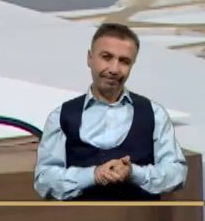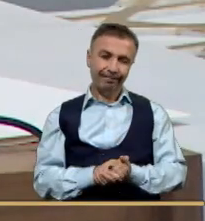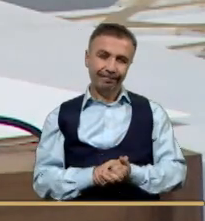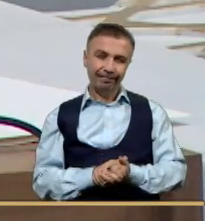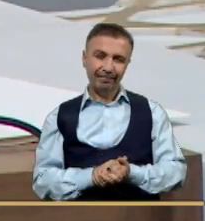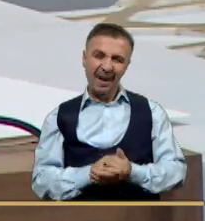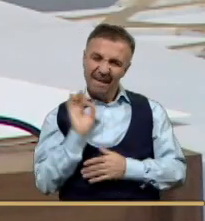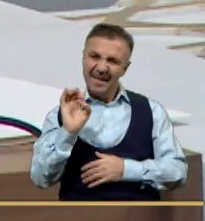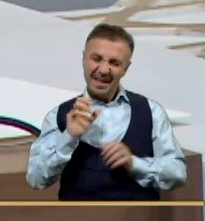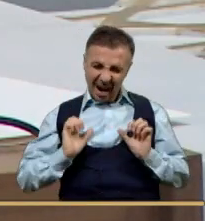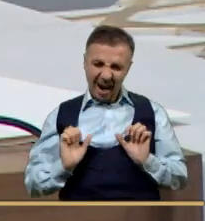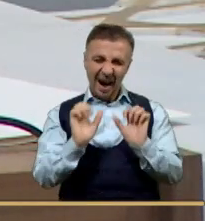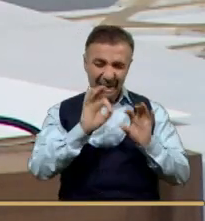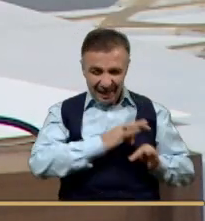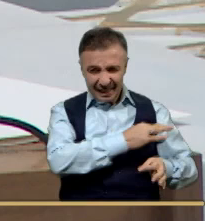Hainlerimiz de çok.